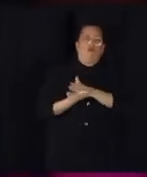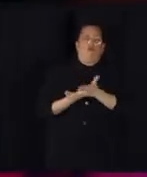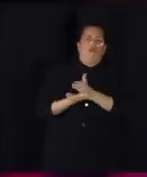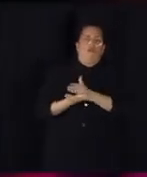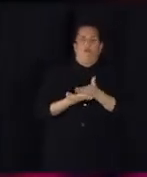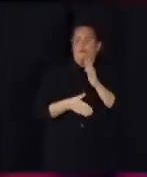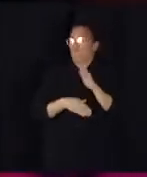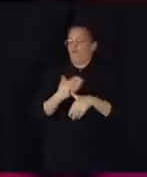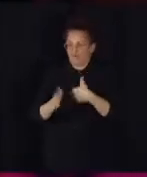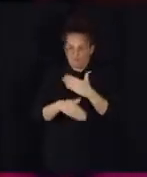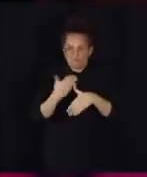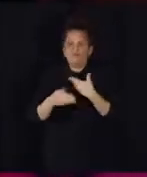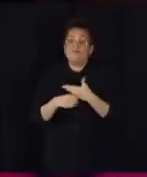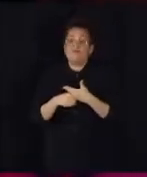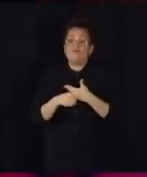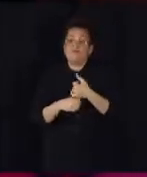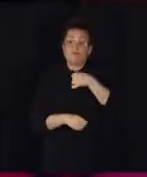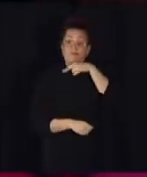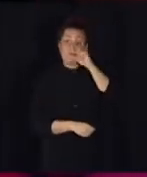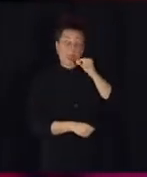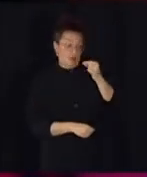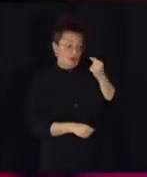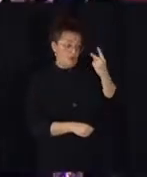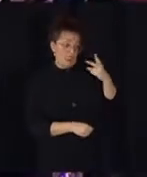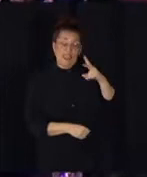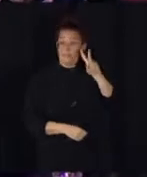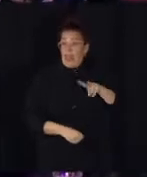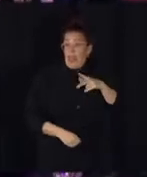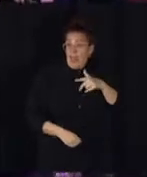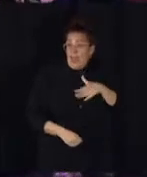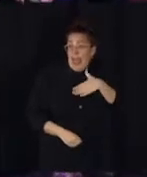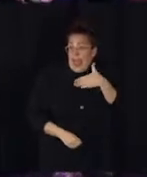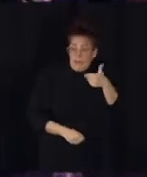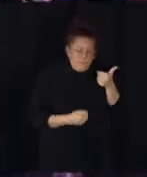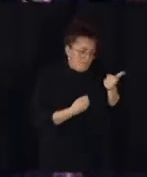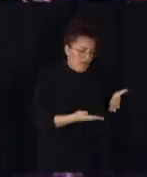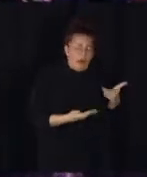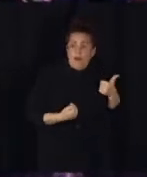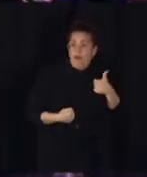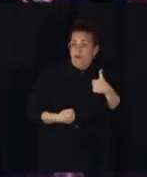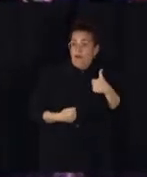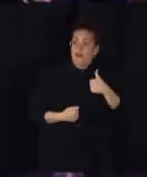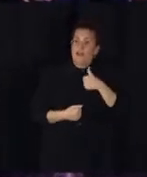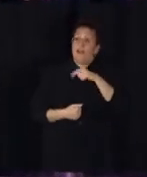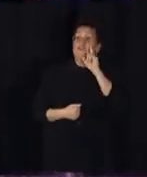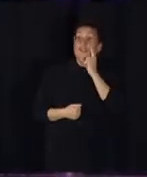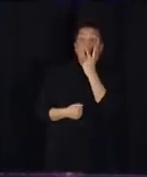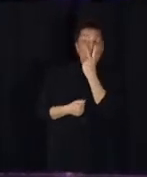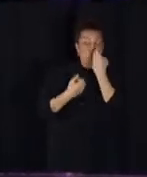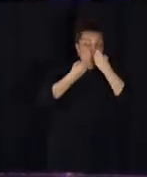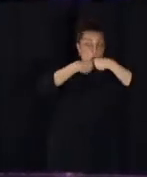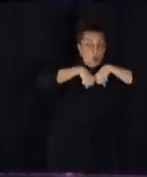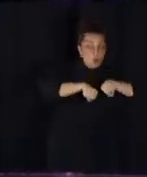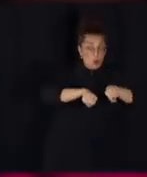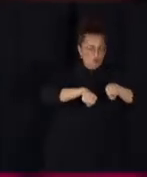Et puis un jour, ses parents, qui l'aimaient tendrement et qui aimaient tendrement sa jumelle, car elle avait une jumelle, ses parents ils lui